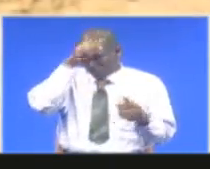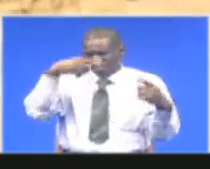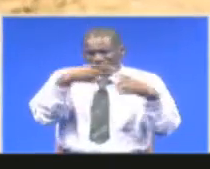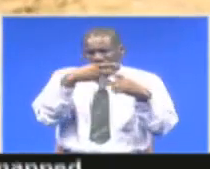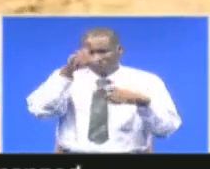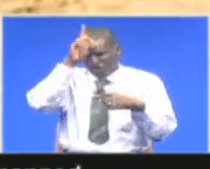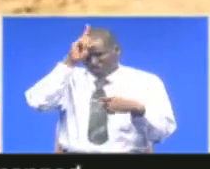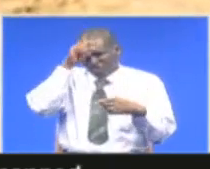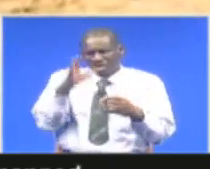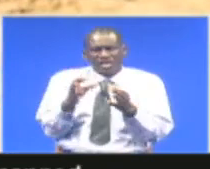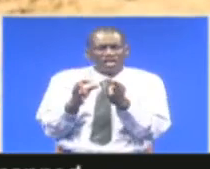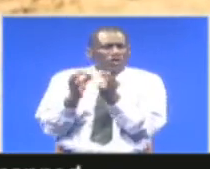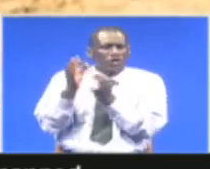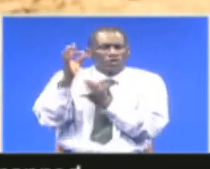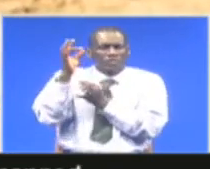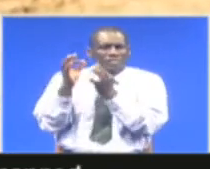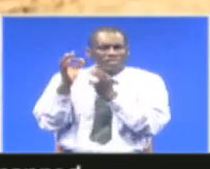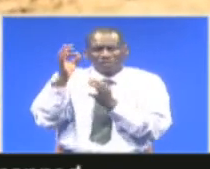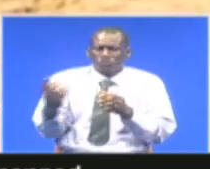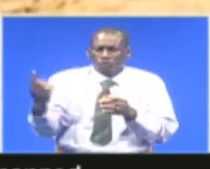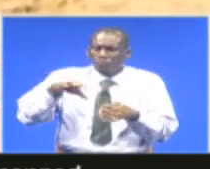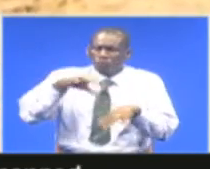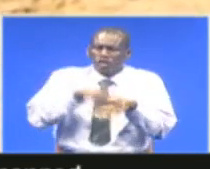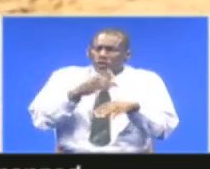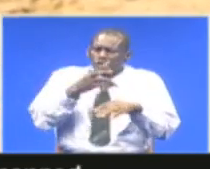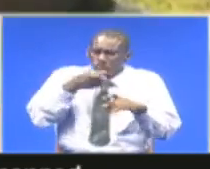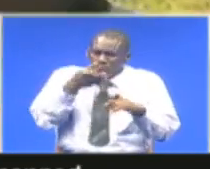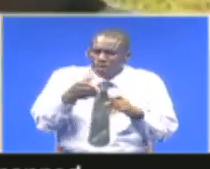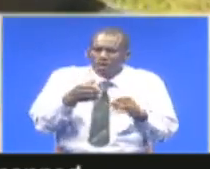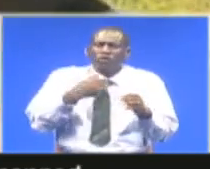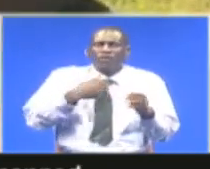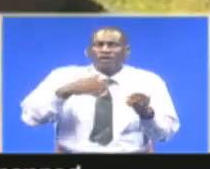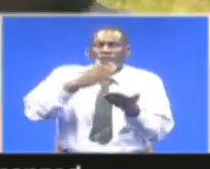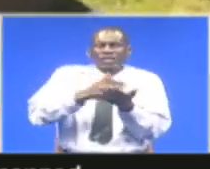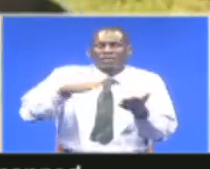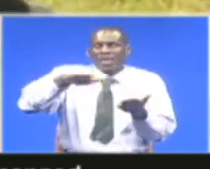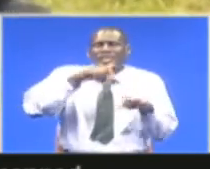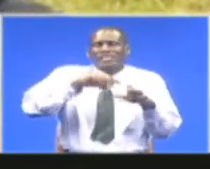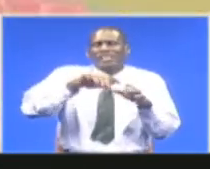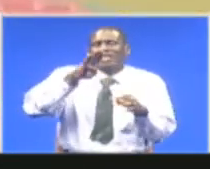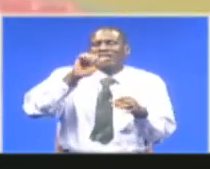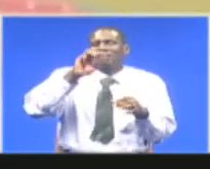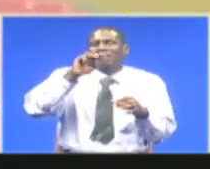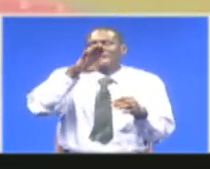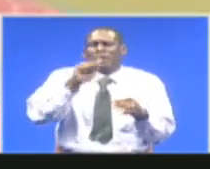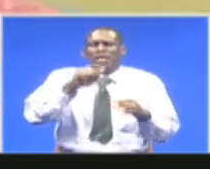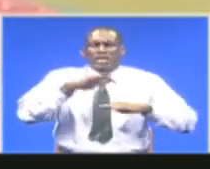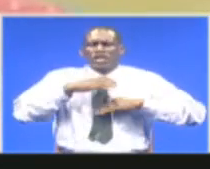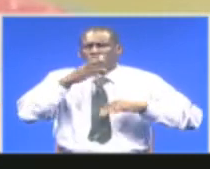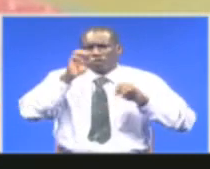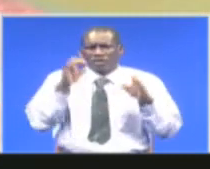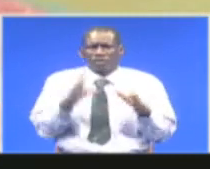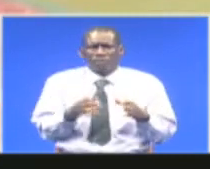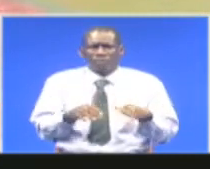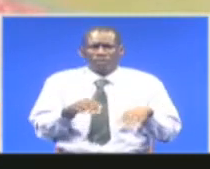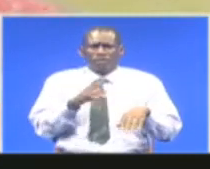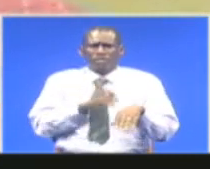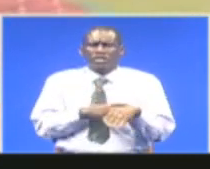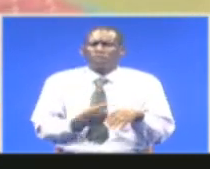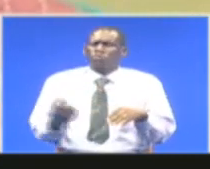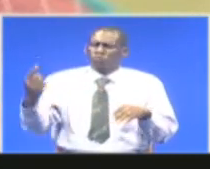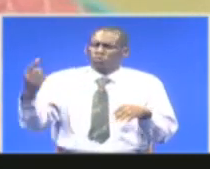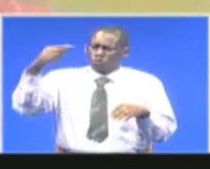huwa wanategemea hapa kuchota maji. Kuna wengine sehemu ya Bamba hakukuingia maji ya kutosha, wanachota hapa. Lipoingia ya maji tunakunywa hapa